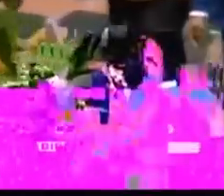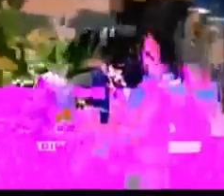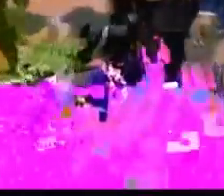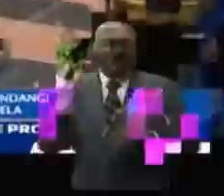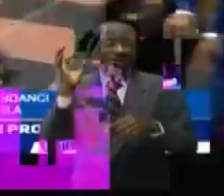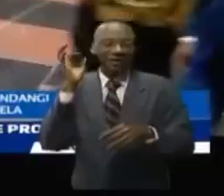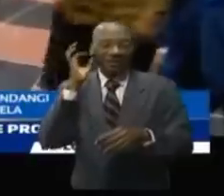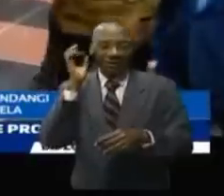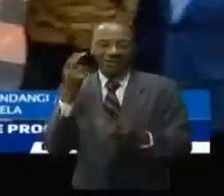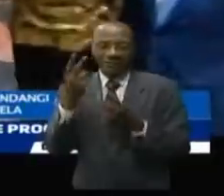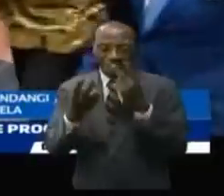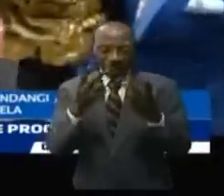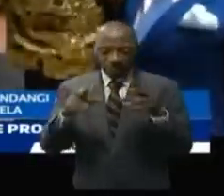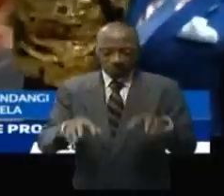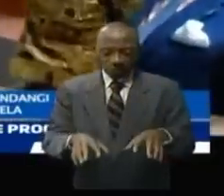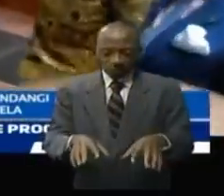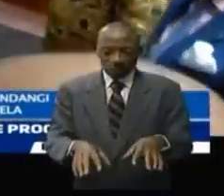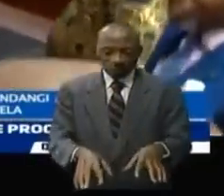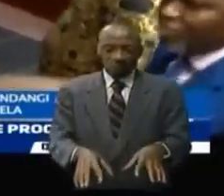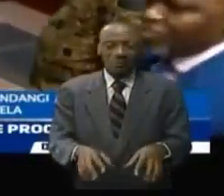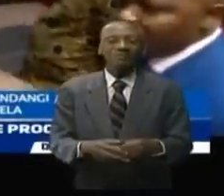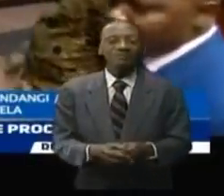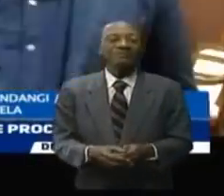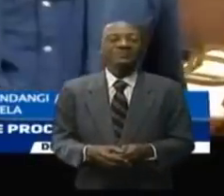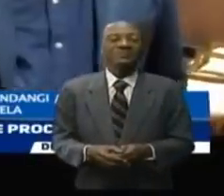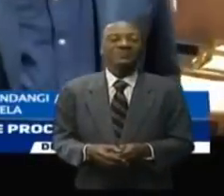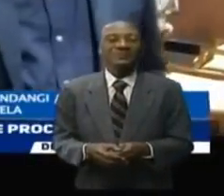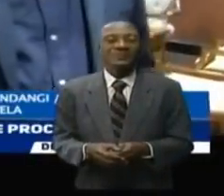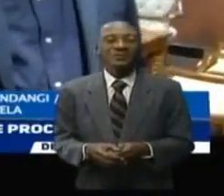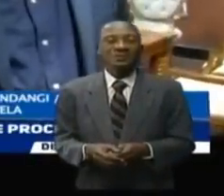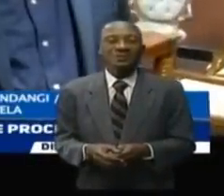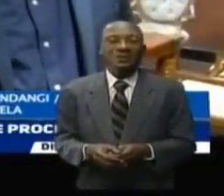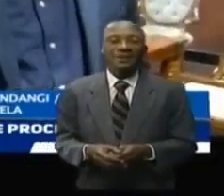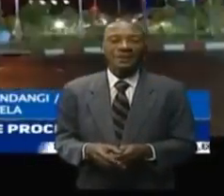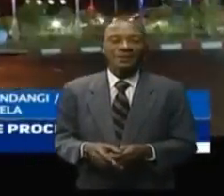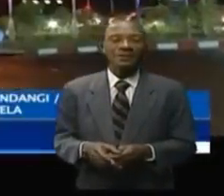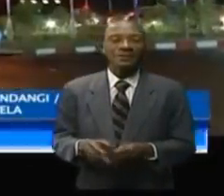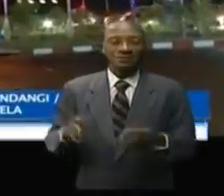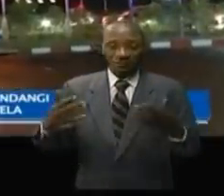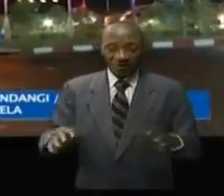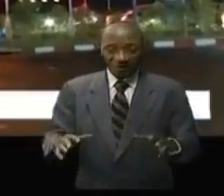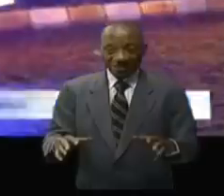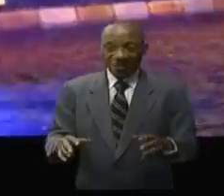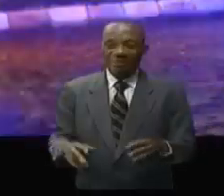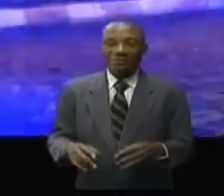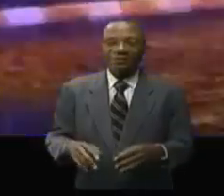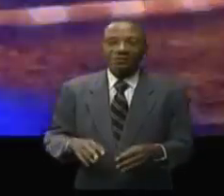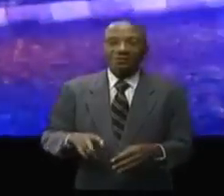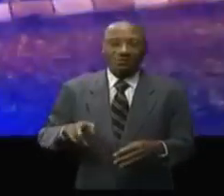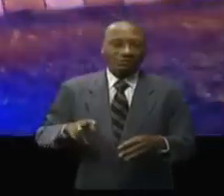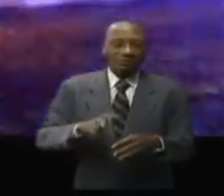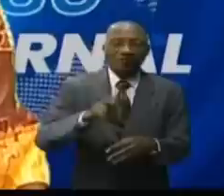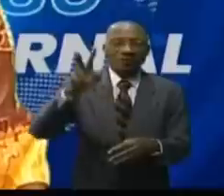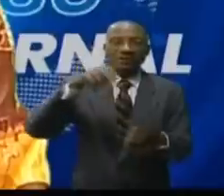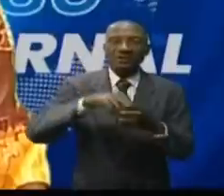président de la République du Kenya, William Ruto, est attendu en République des Corées.